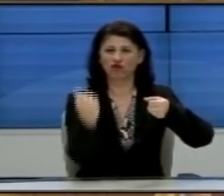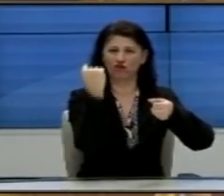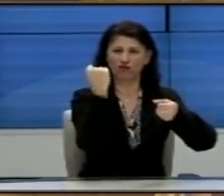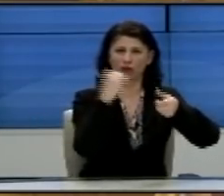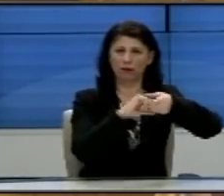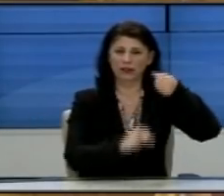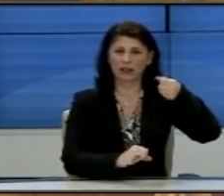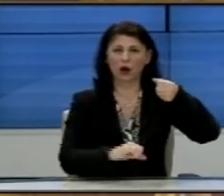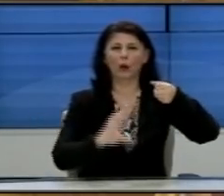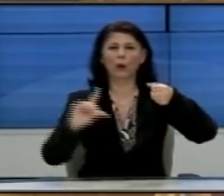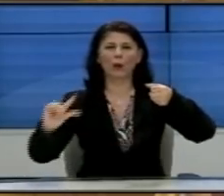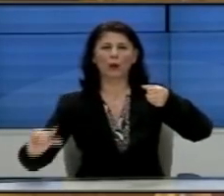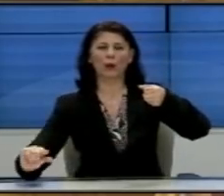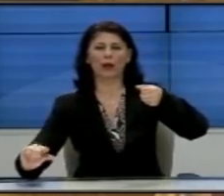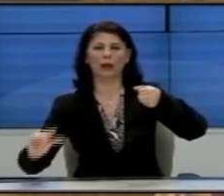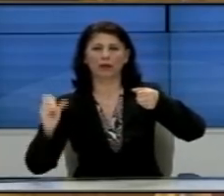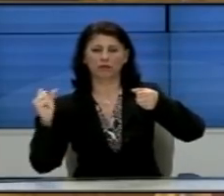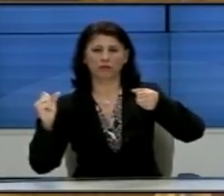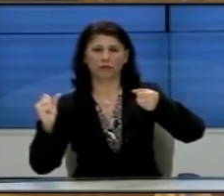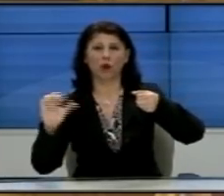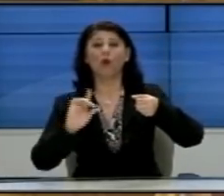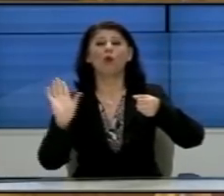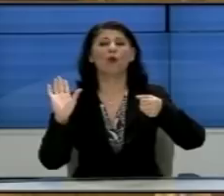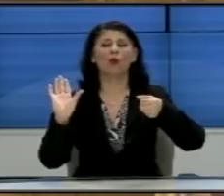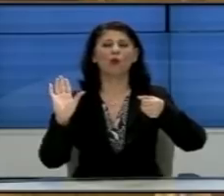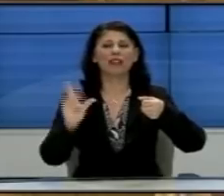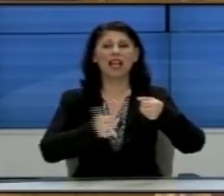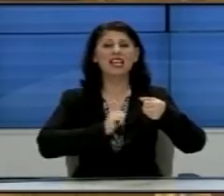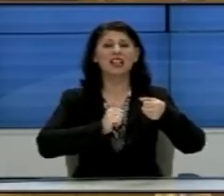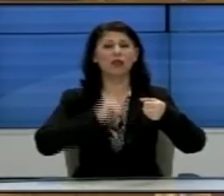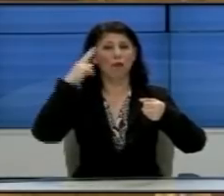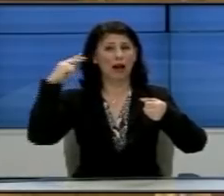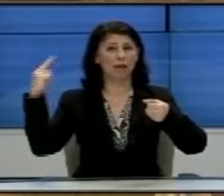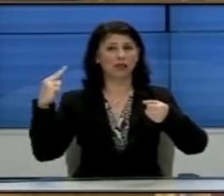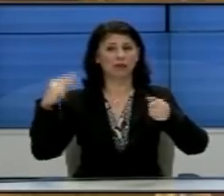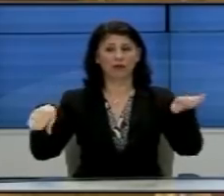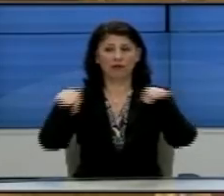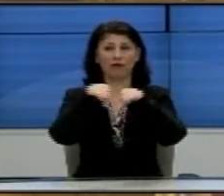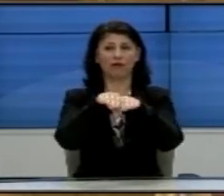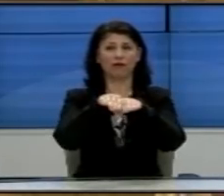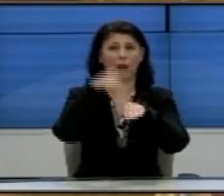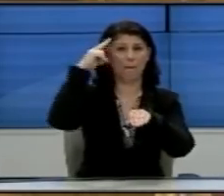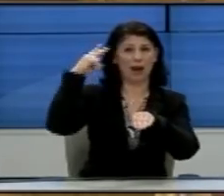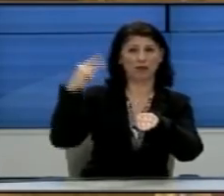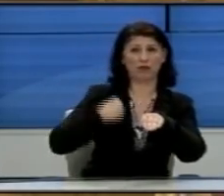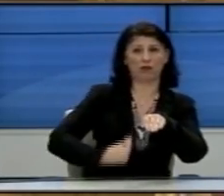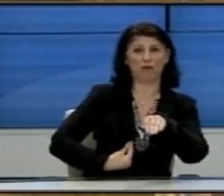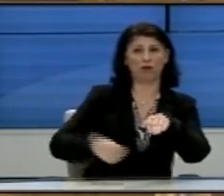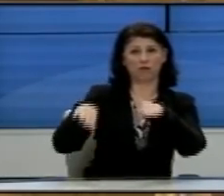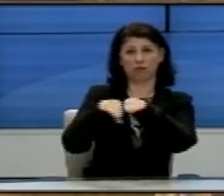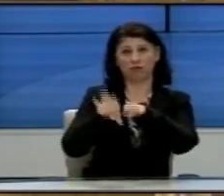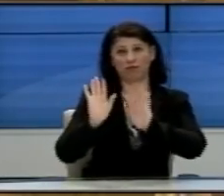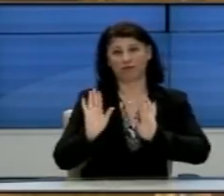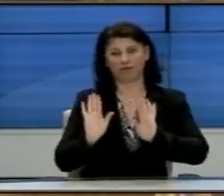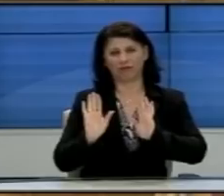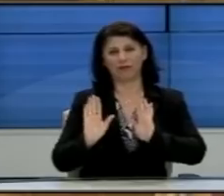την αντιστοίχηση των τίτλων σπουδών των κολεγίων με αυτά των ΑΕΗ. Η κοινή λογική λέει ότι ο